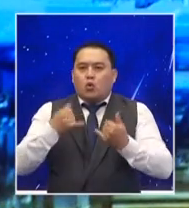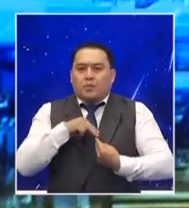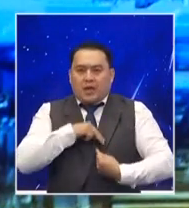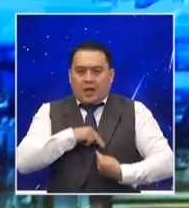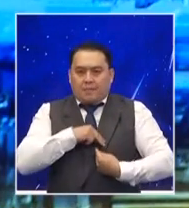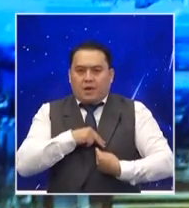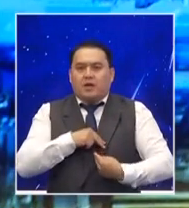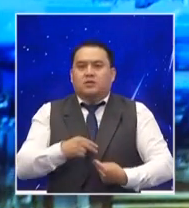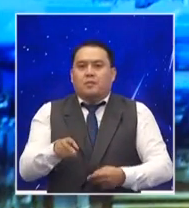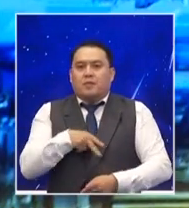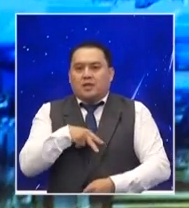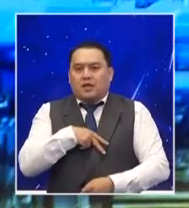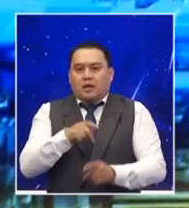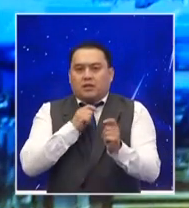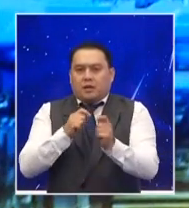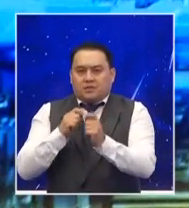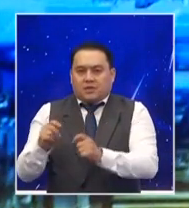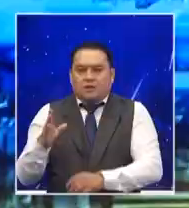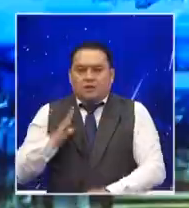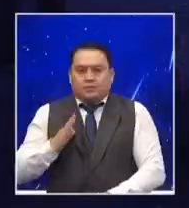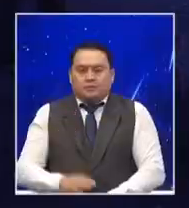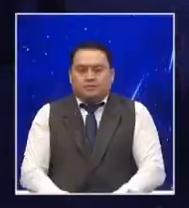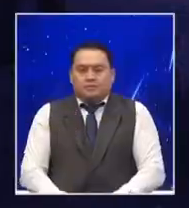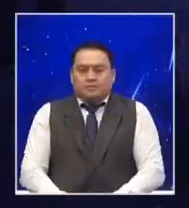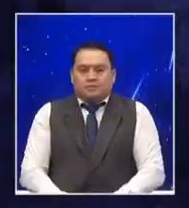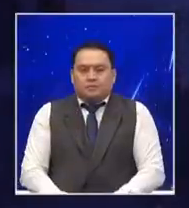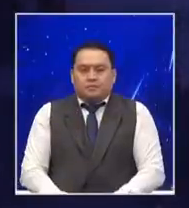даңқы, шапағат медальдарын табыстады.